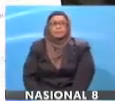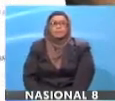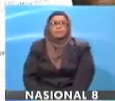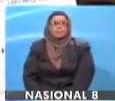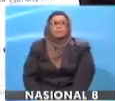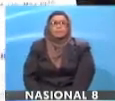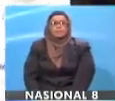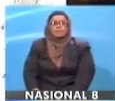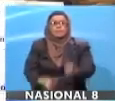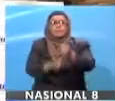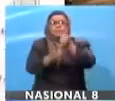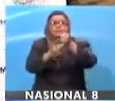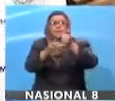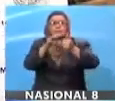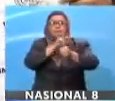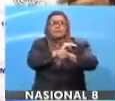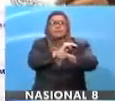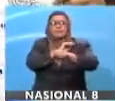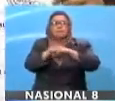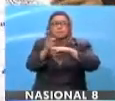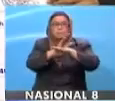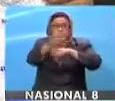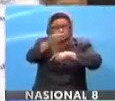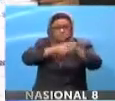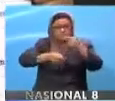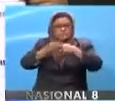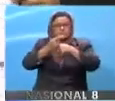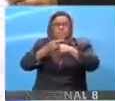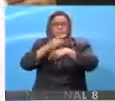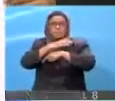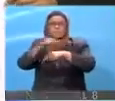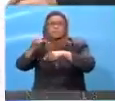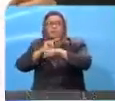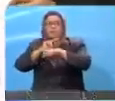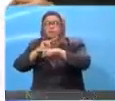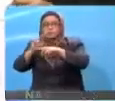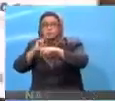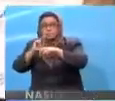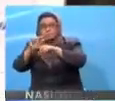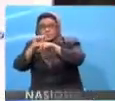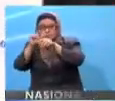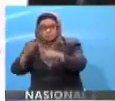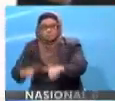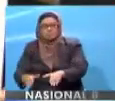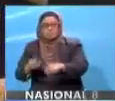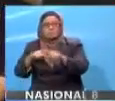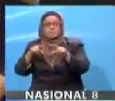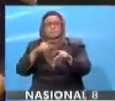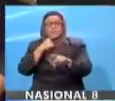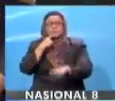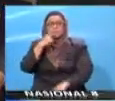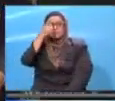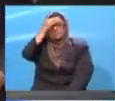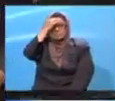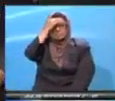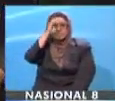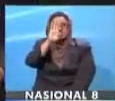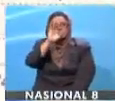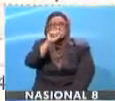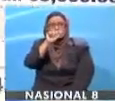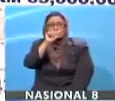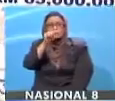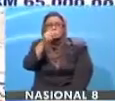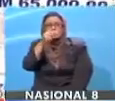Menurut Timbalan Menteri Perdagangan Dalam Negeri, Koperasi dan Kepenggunaan, Datuk Seri Ahmad Bashah Mat Hanifah, unjuran itu dibuat berdasarkan